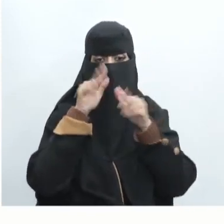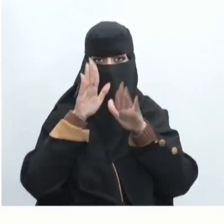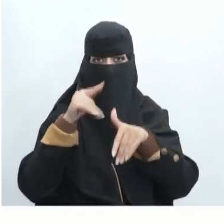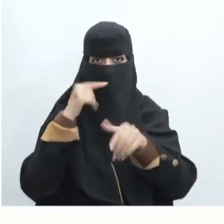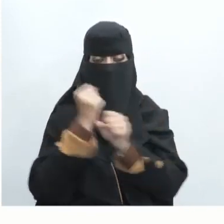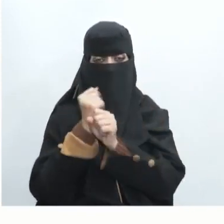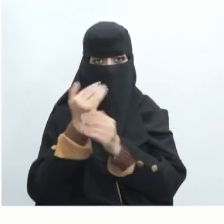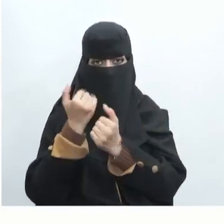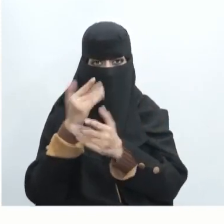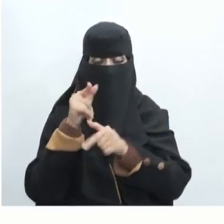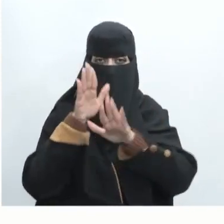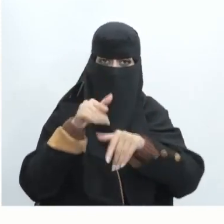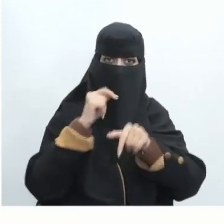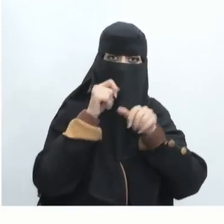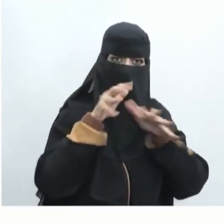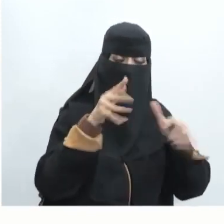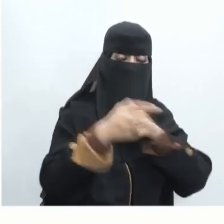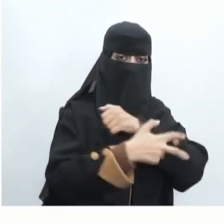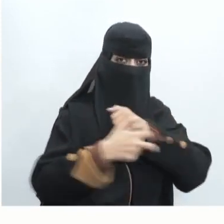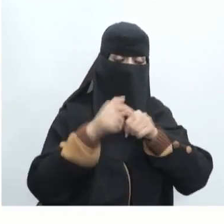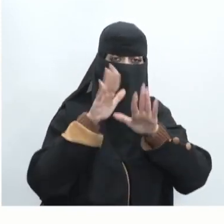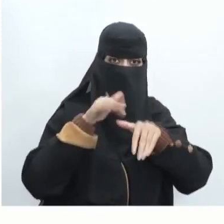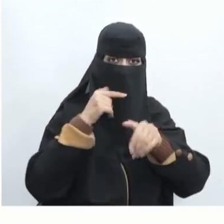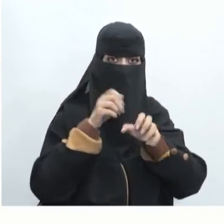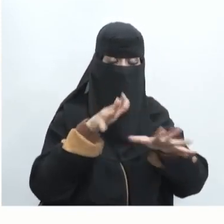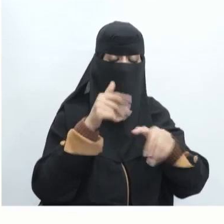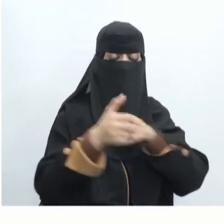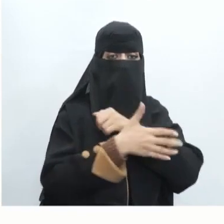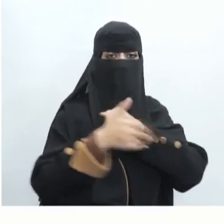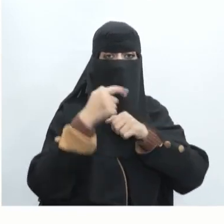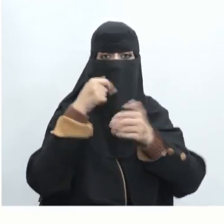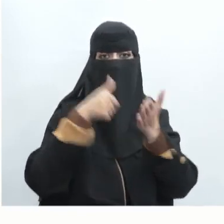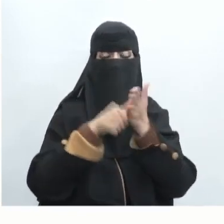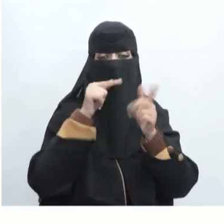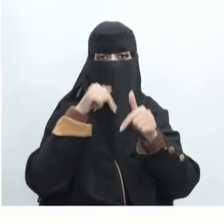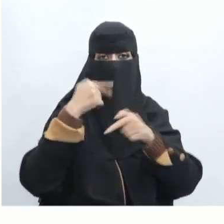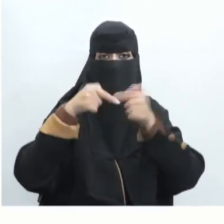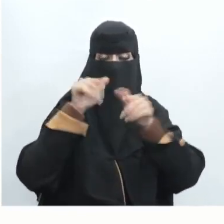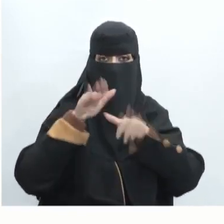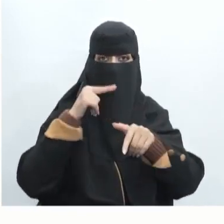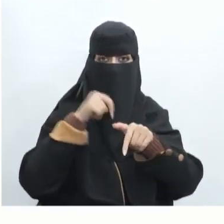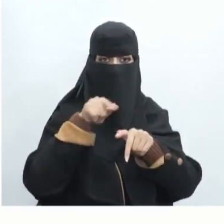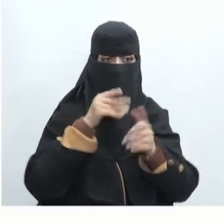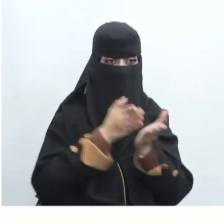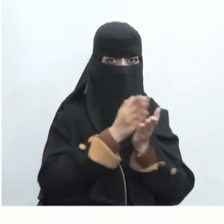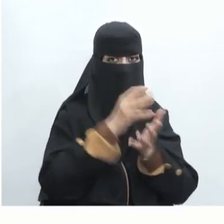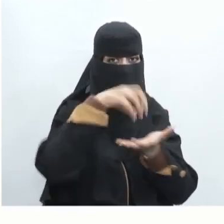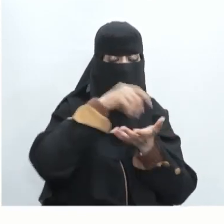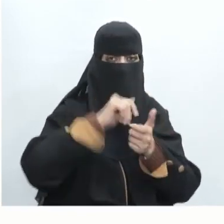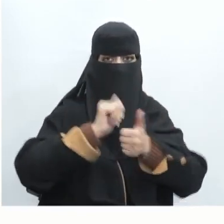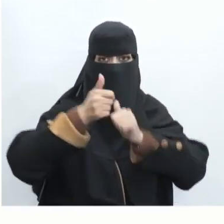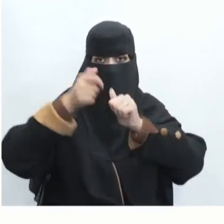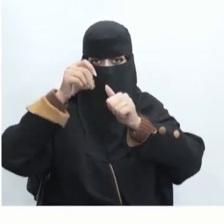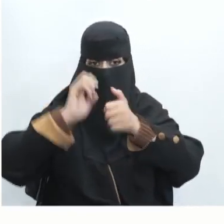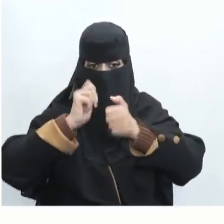توجد البطاله يكون الفقر حينما يكون الفقر تنتشر الاميه فلذلك تسعى الدول جاهده على